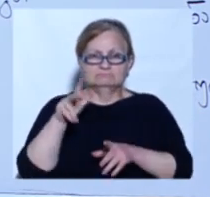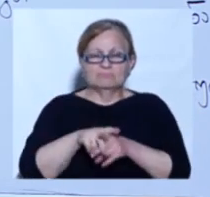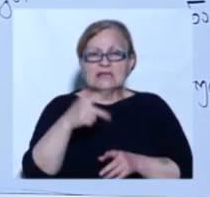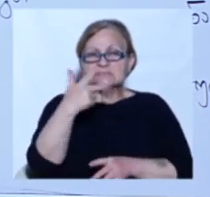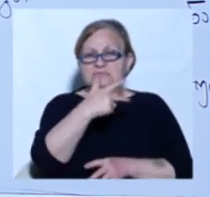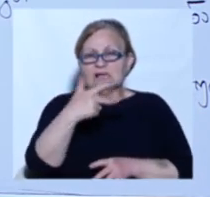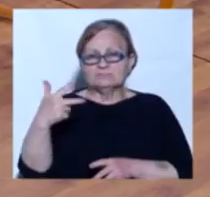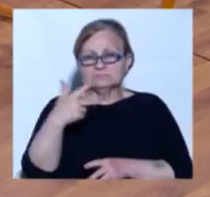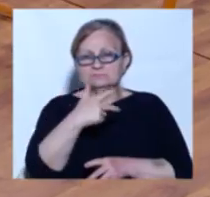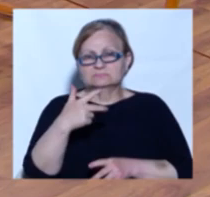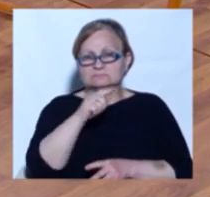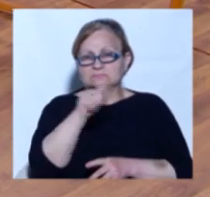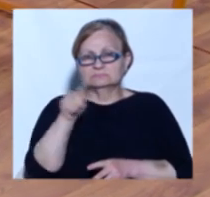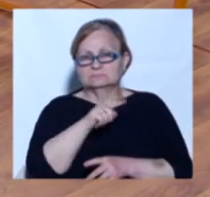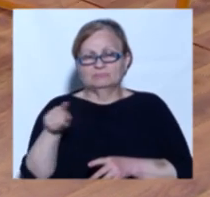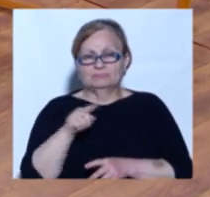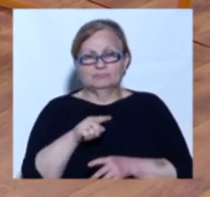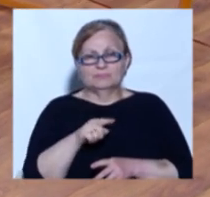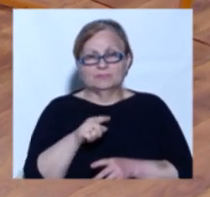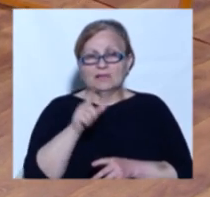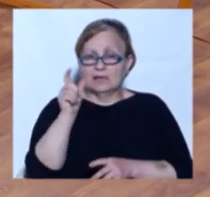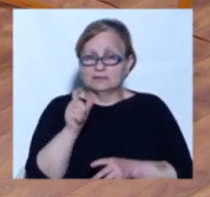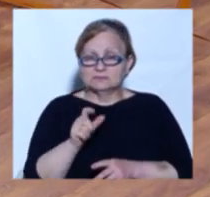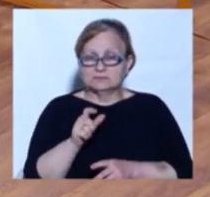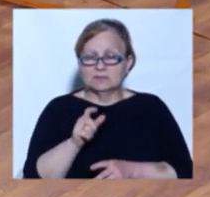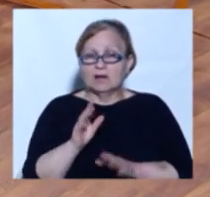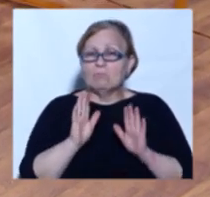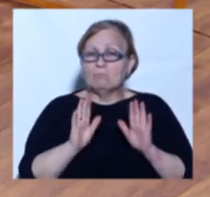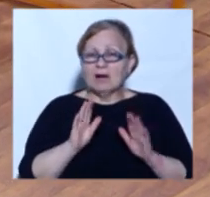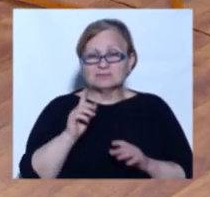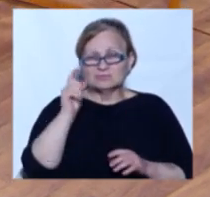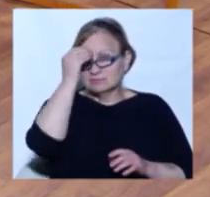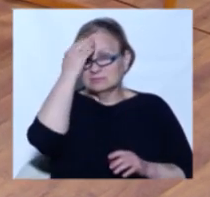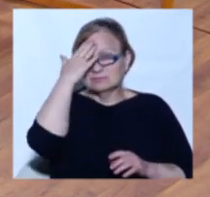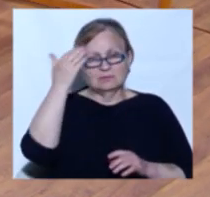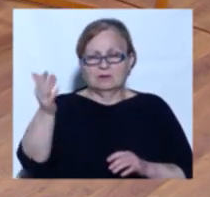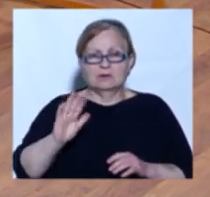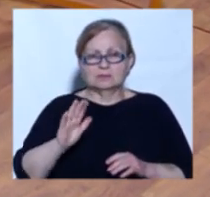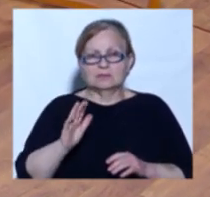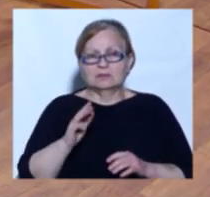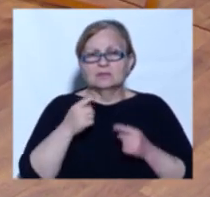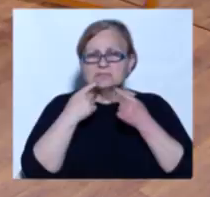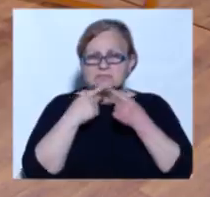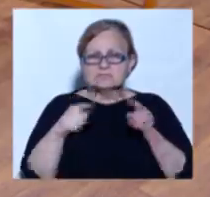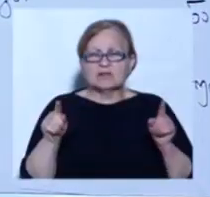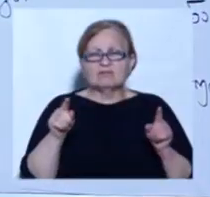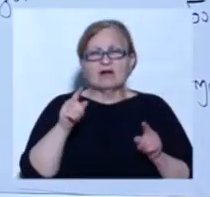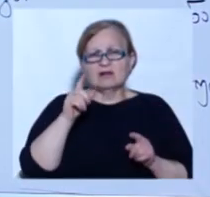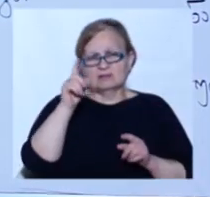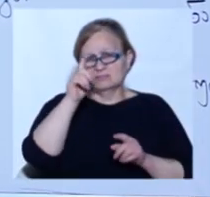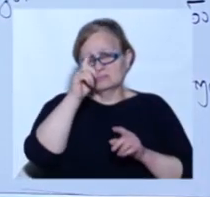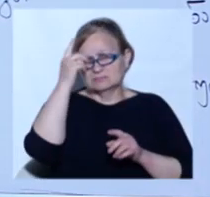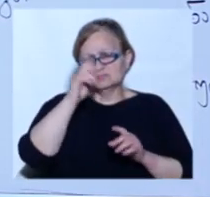სამსტრიქონიანი ლექსი. და როგორც გითხარი, არა მარტო იაპონურად, მსოფლიოს ბევრ ქვეყანაში წერენ ჰაიკუს და მათ